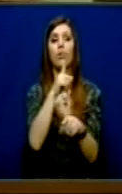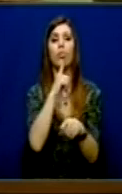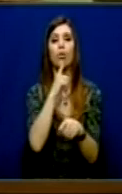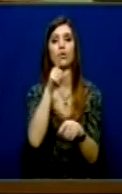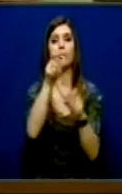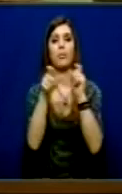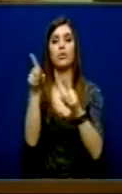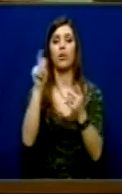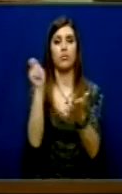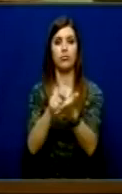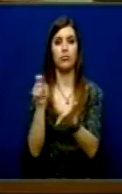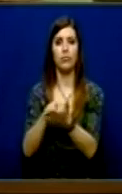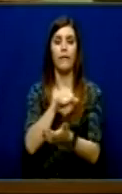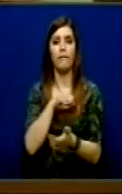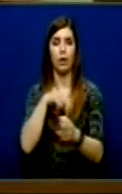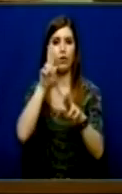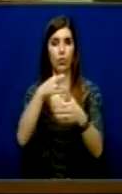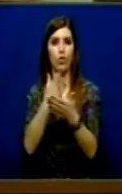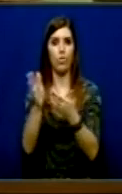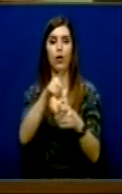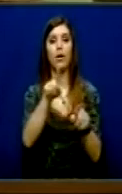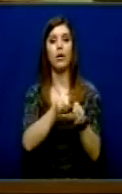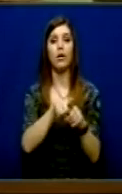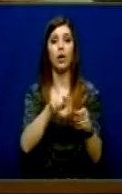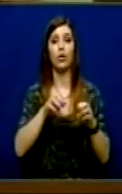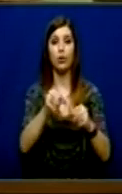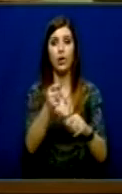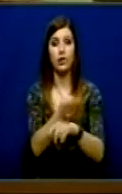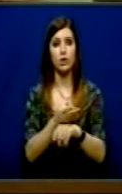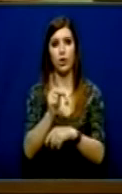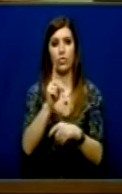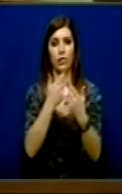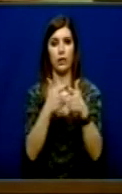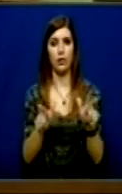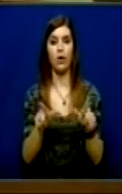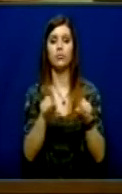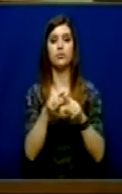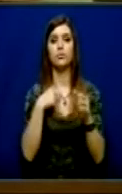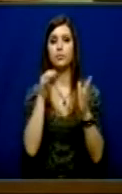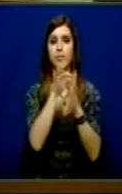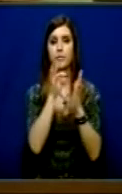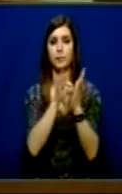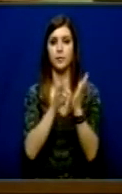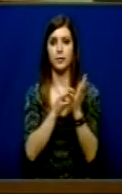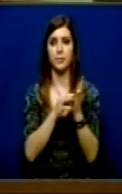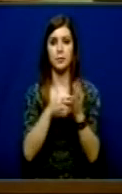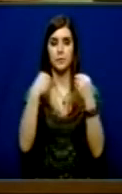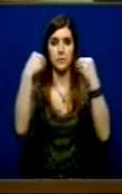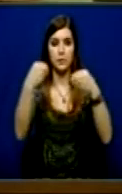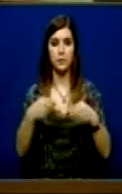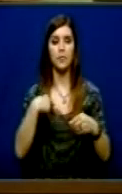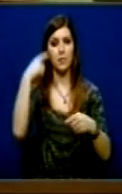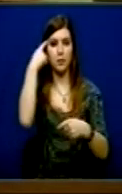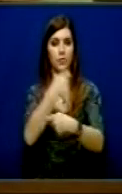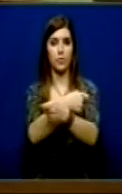fizik gjithsesi qytetarë të Republikës Kosovës. Në vazhdim unë po i lexoj pikat e rezolutës që besoj se i keni marrë gjithë e më